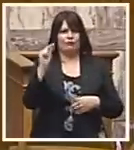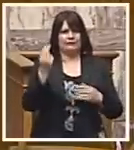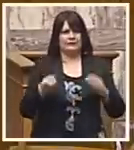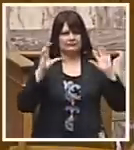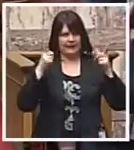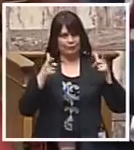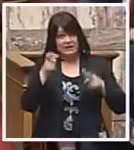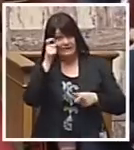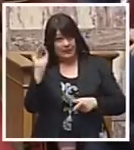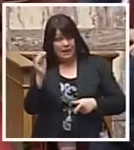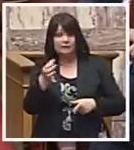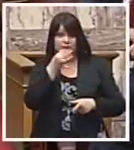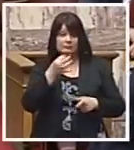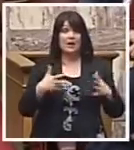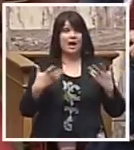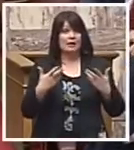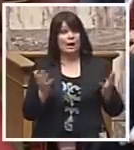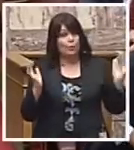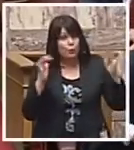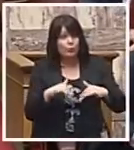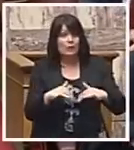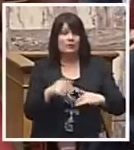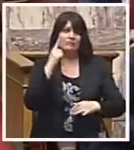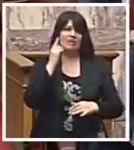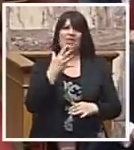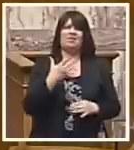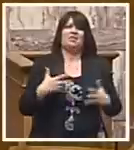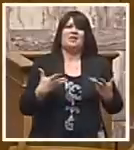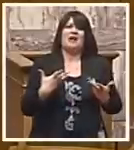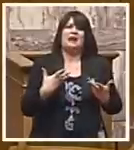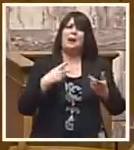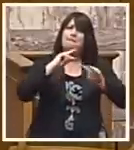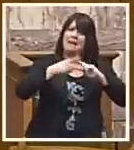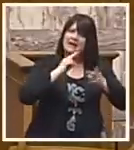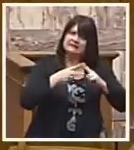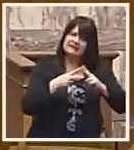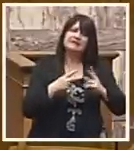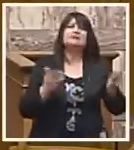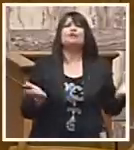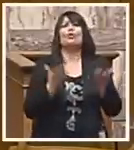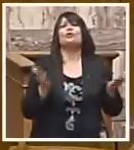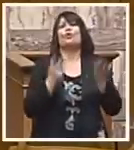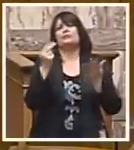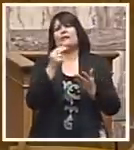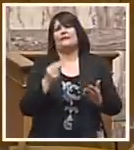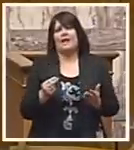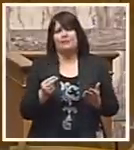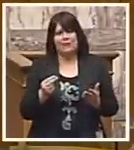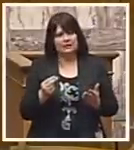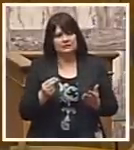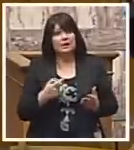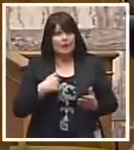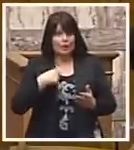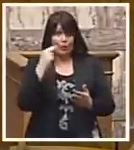παρότι δεν χάρηκα καθόλου ότι βρήκατε αφορμή, όποια και να είναι η παρεξήγηση, όποια και να είναι η παρεξήγηση. Και μίλησα εγώ ως